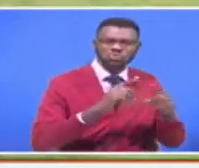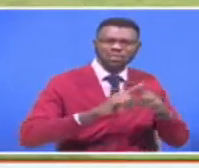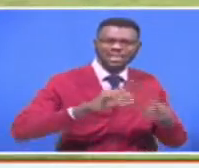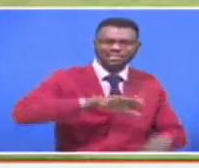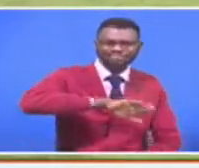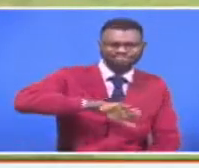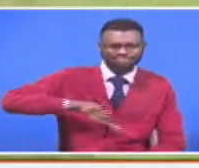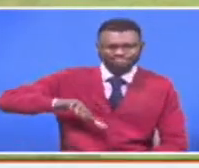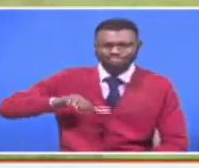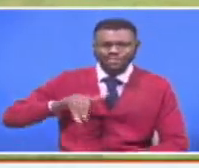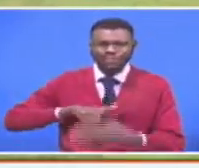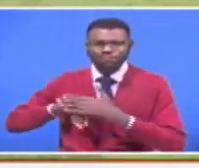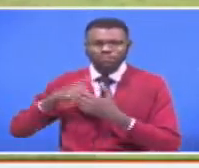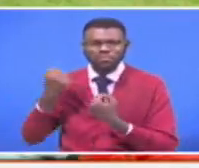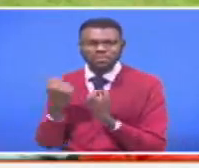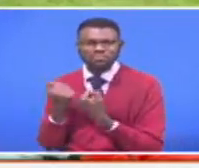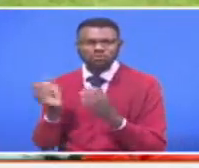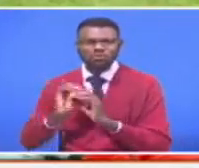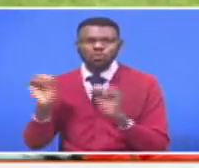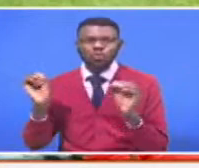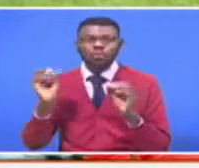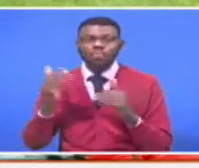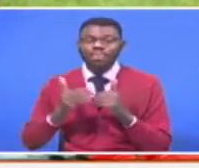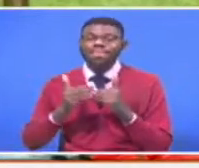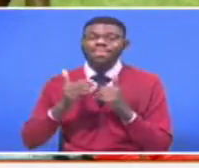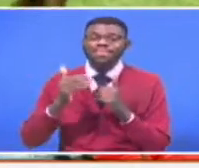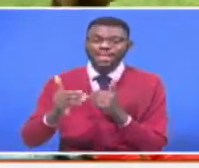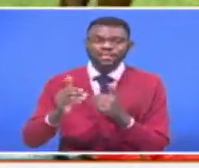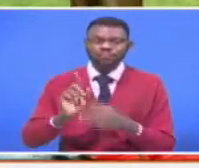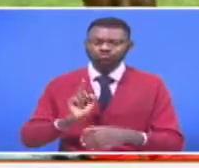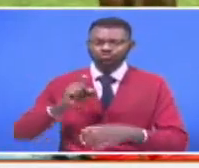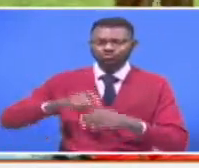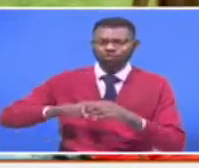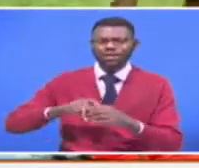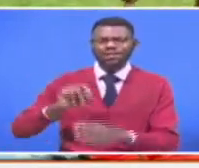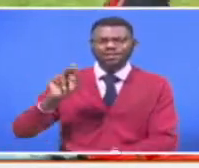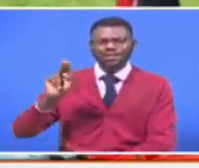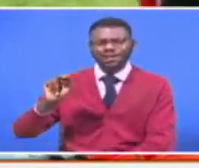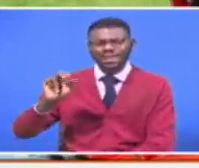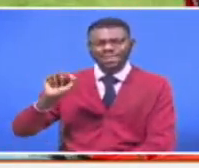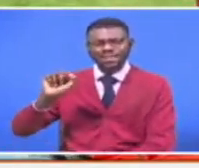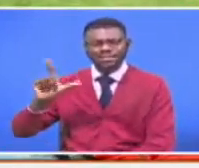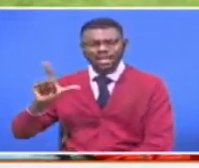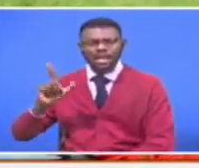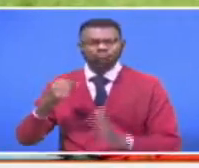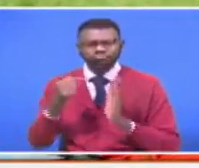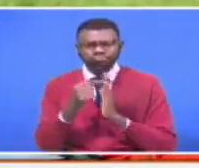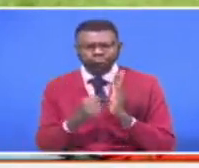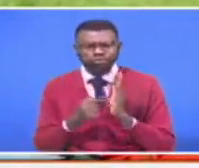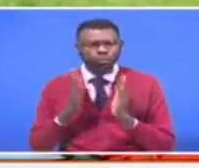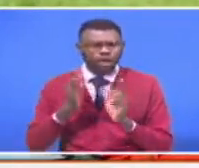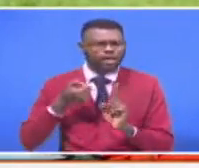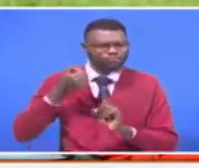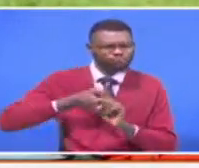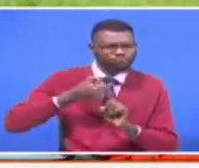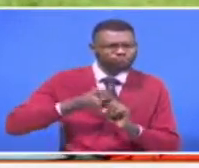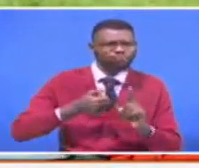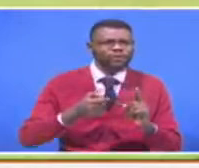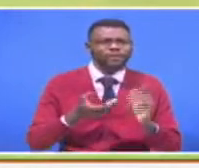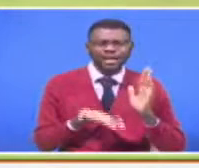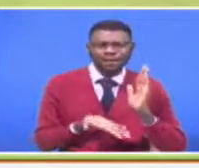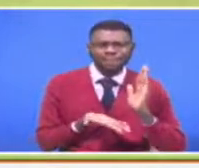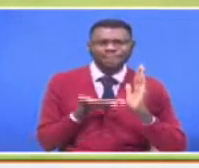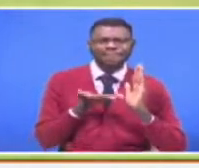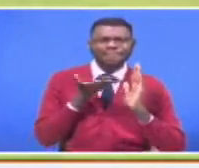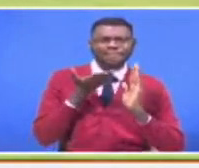ladies. Next, tunacheza NSL, na tutajikaza pia NSL, at least tufike hapo juu tucheze